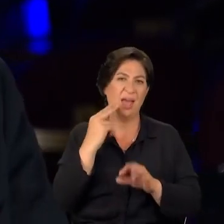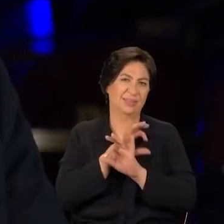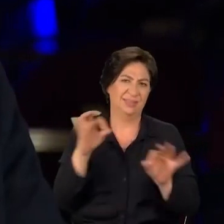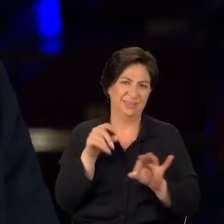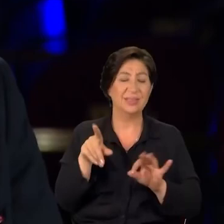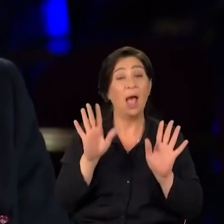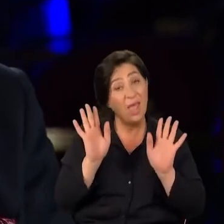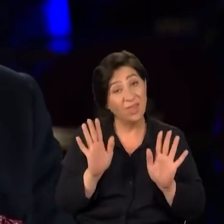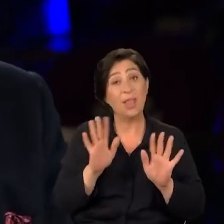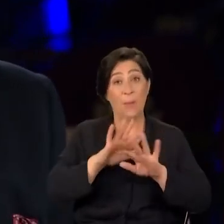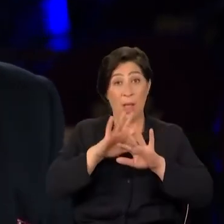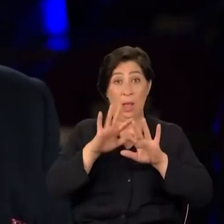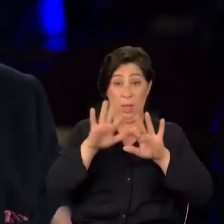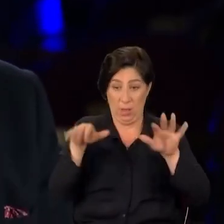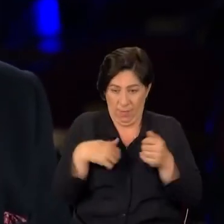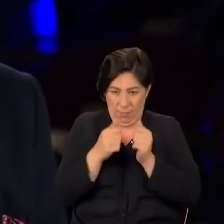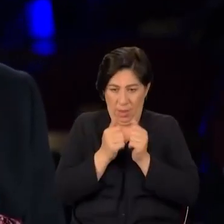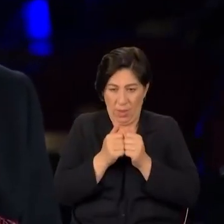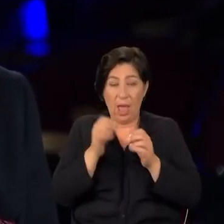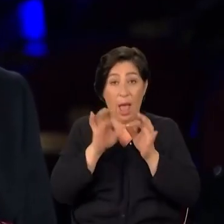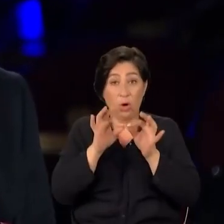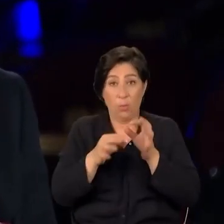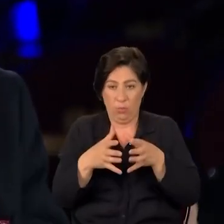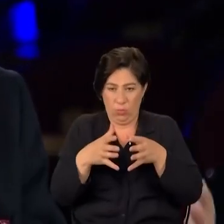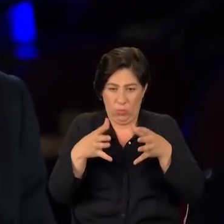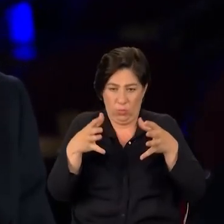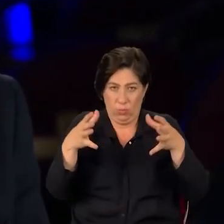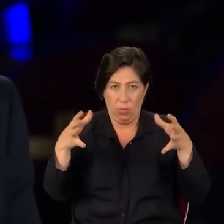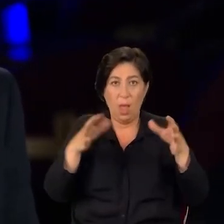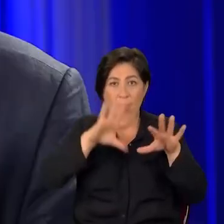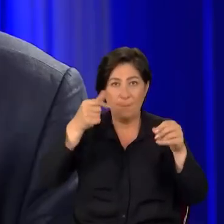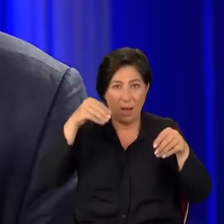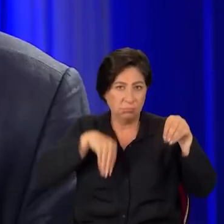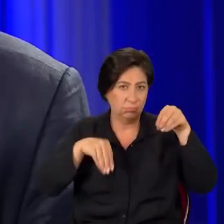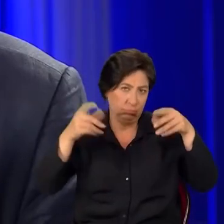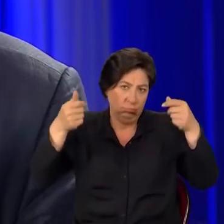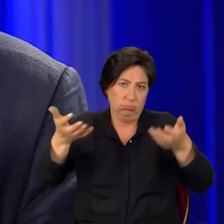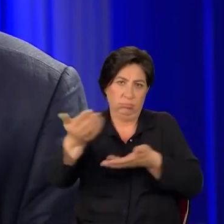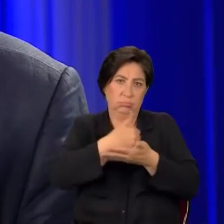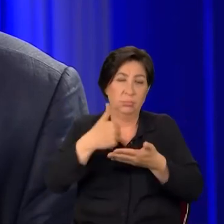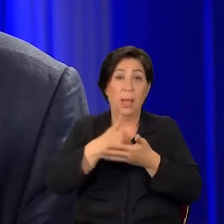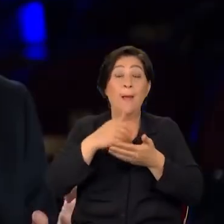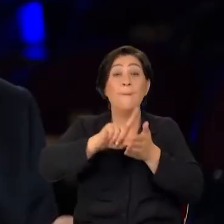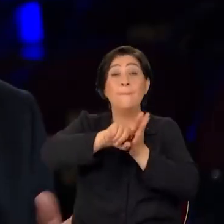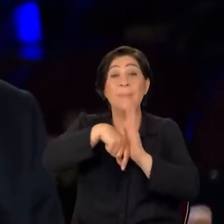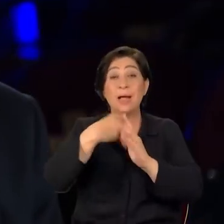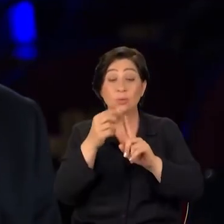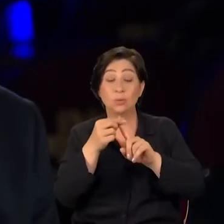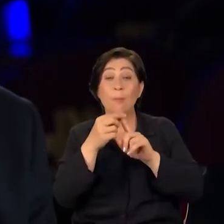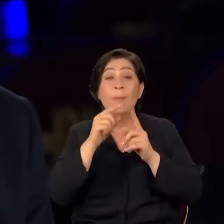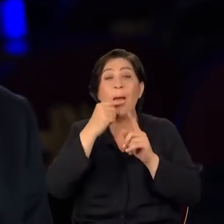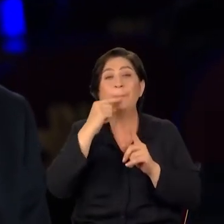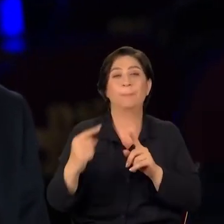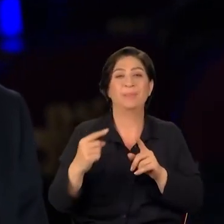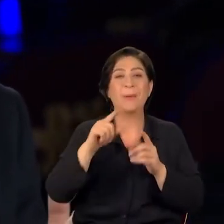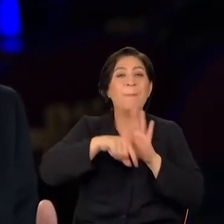Tamam ahlaksızca ama hep beraber büyüyorsak, ekonomi büyüyorsa yani hepimizin cebine para giriyorsa işte bal tutan parmağını